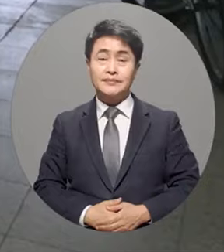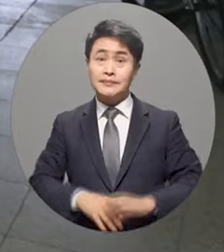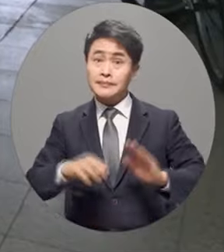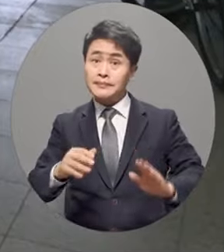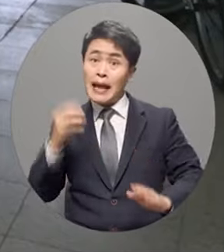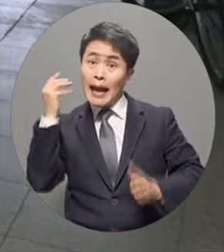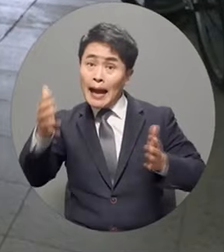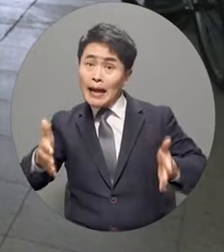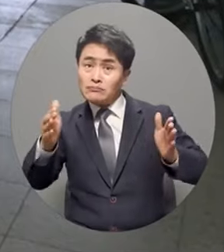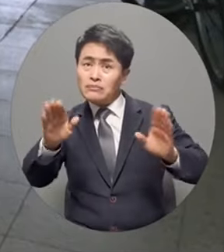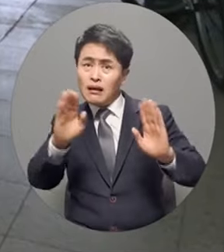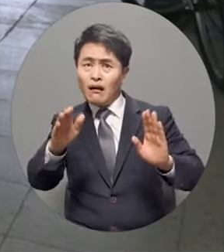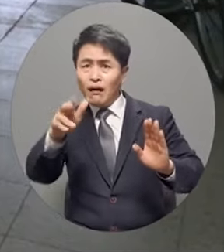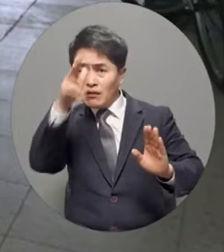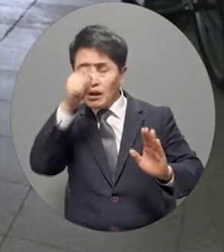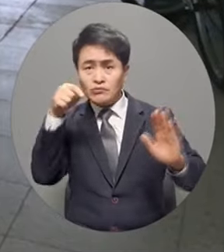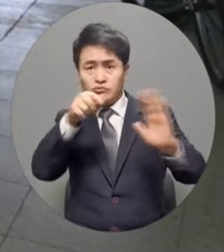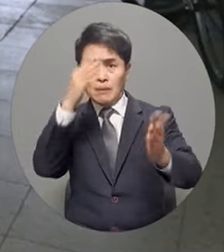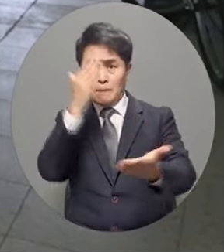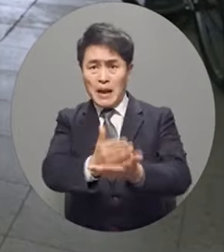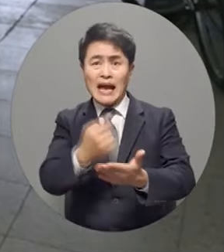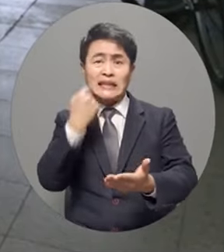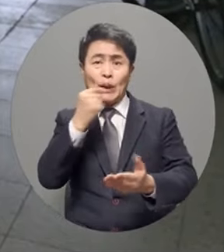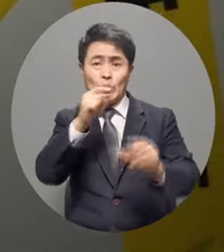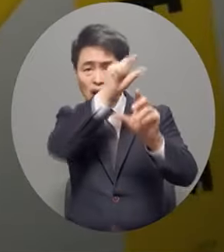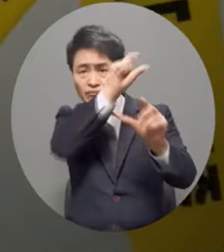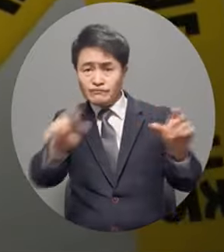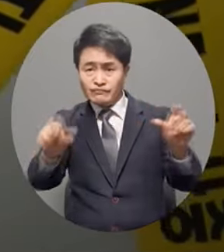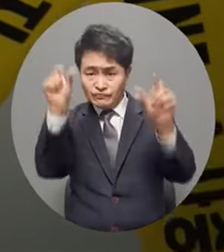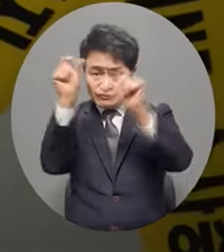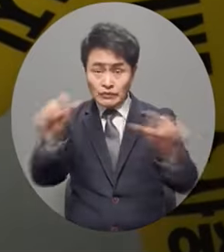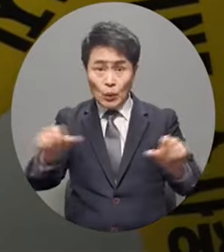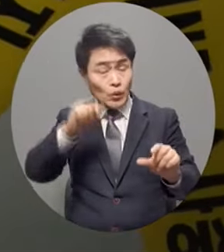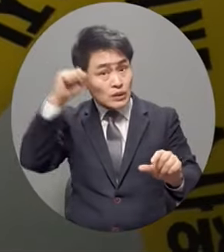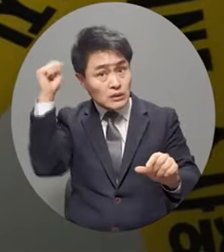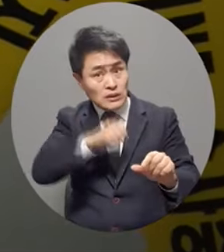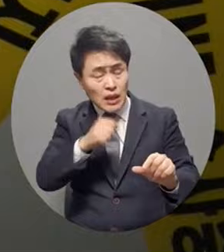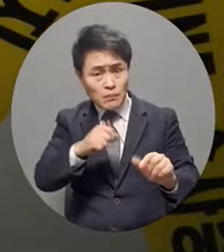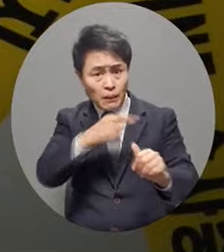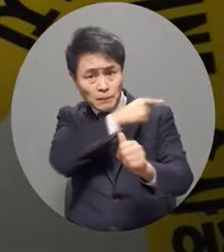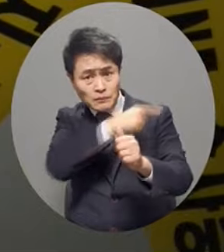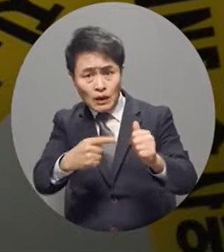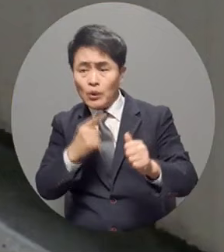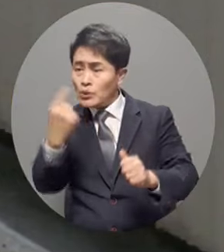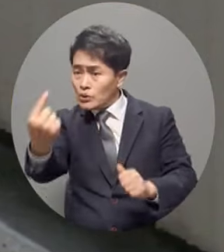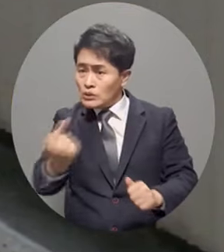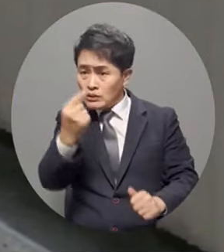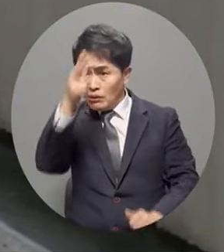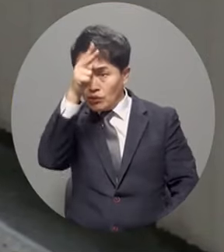아파트 문 앞에 경찰의 출입 통제선이 쳐졌습니다. 오늘 새벽 살인사건 신고를